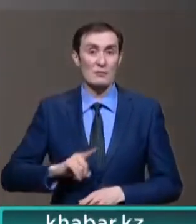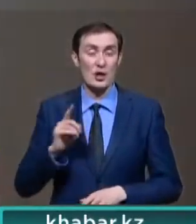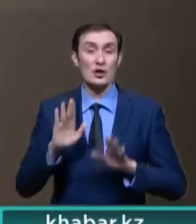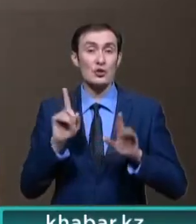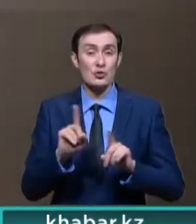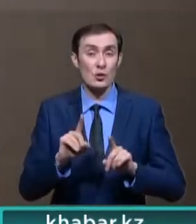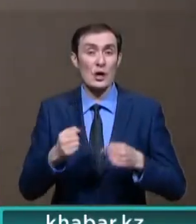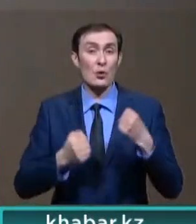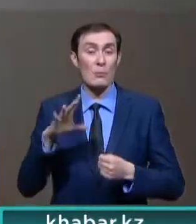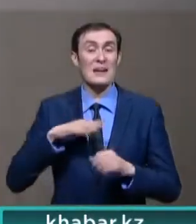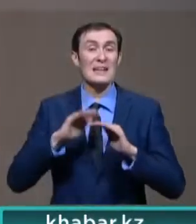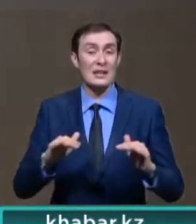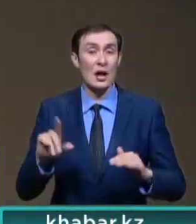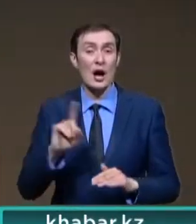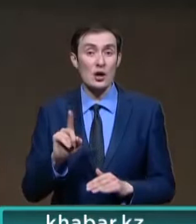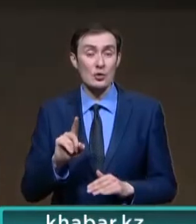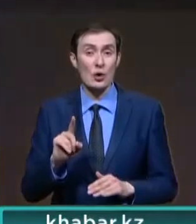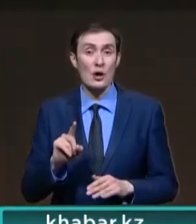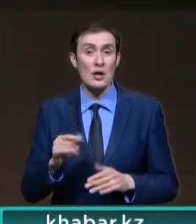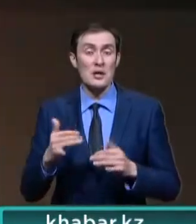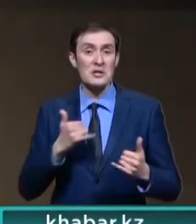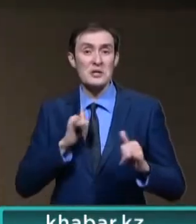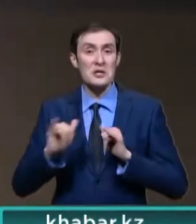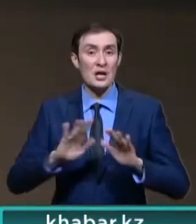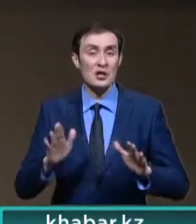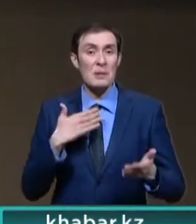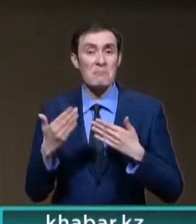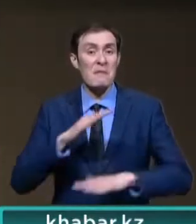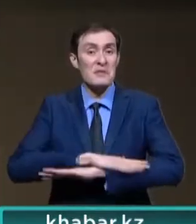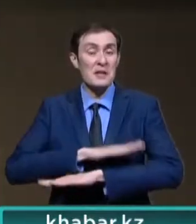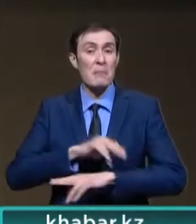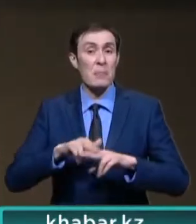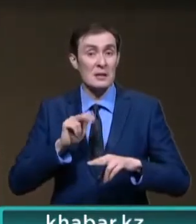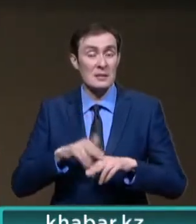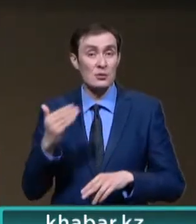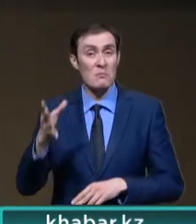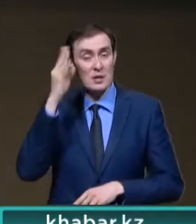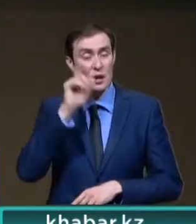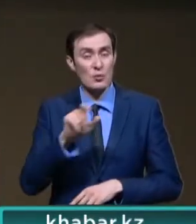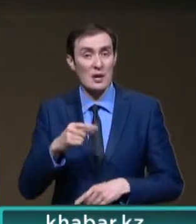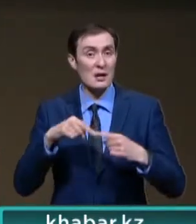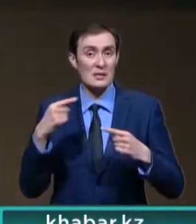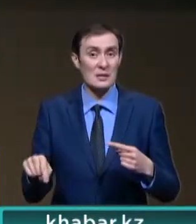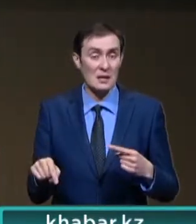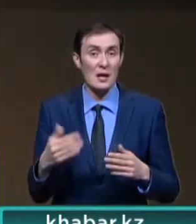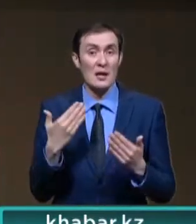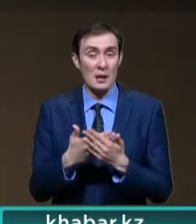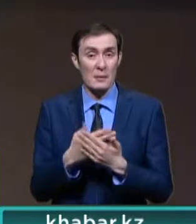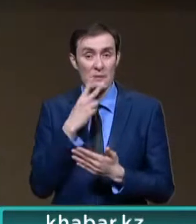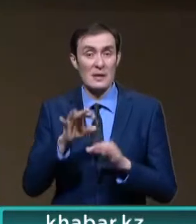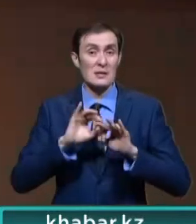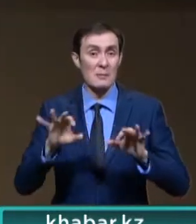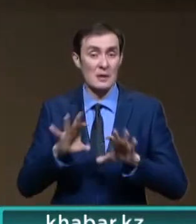то что за рулем были дети они совсем тактично и поведение полицейских впрочем мнение людей разница вот некоторые из